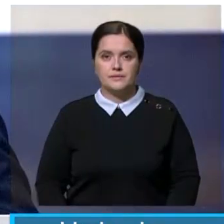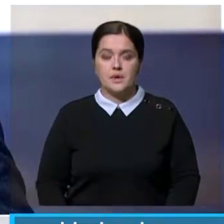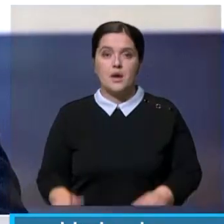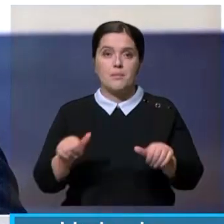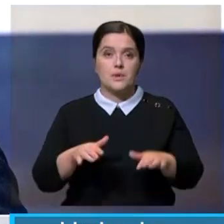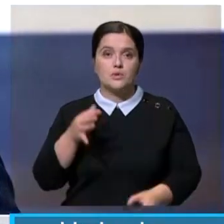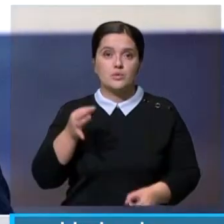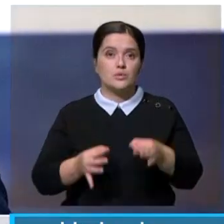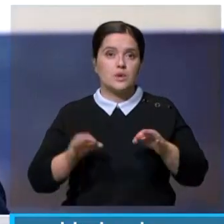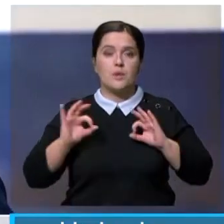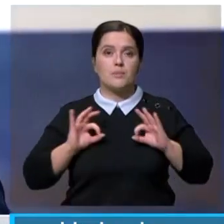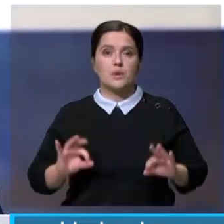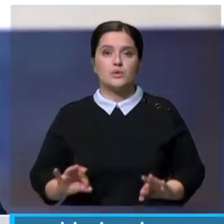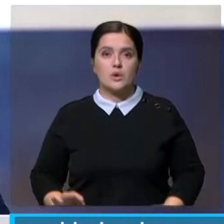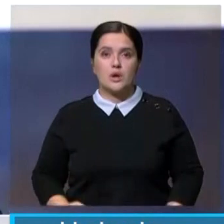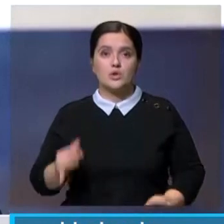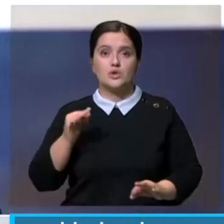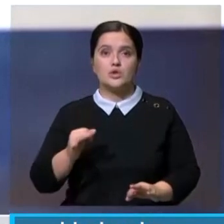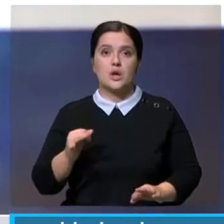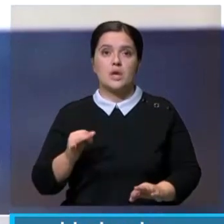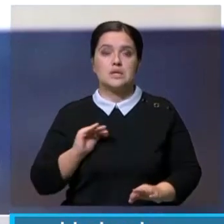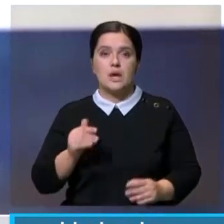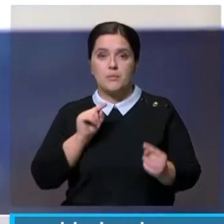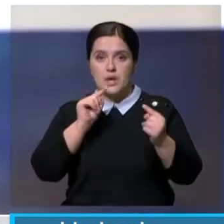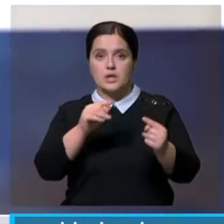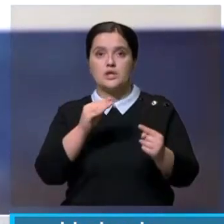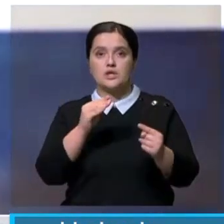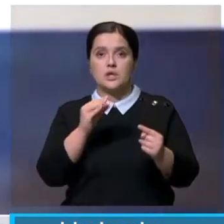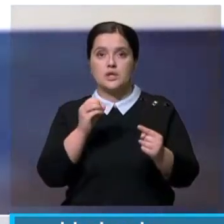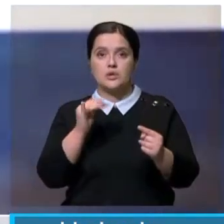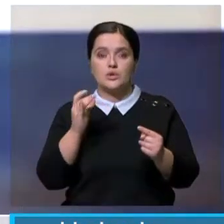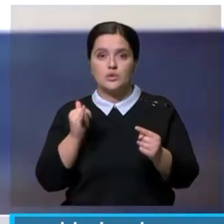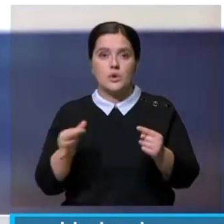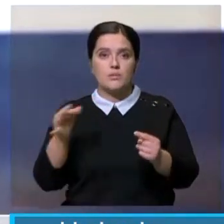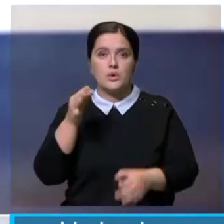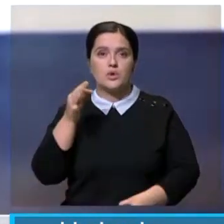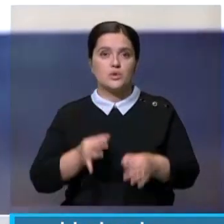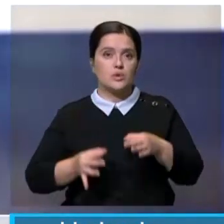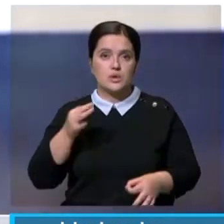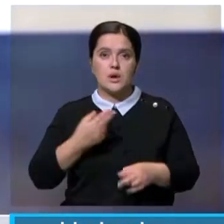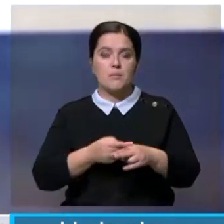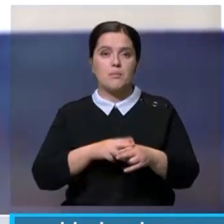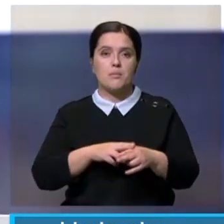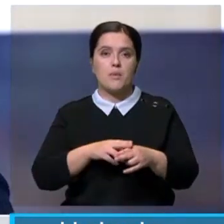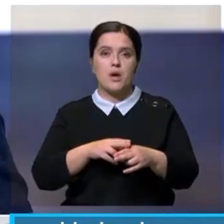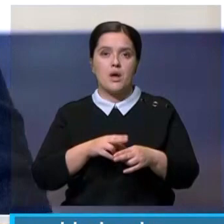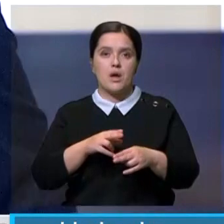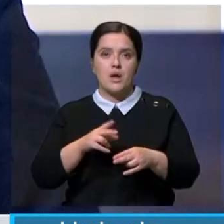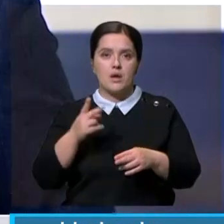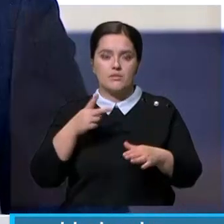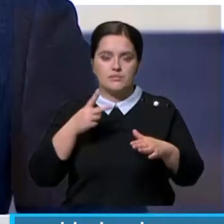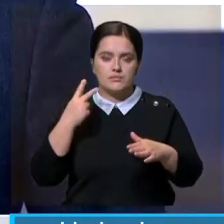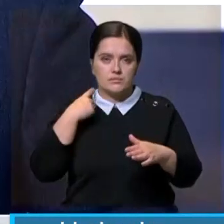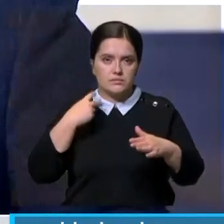Сейчас на постановление суда прокуратурой города внесен частный протест в Жетысусский областной суд об избрании меры пресечения в виде содержания